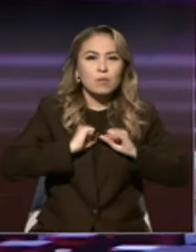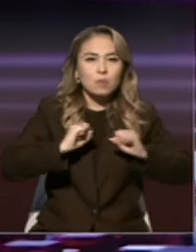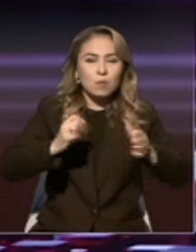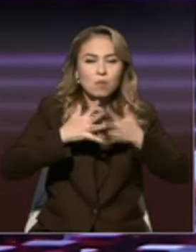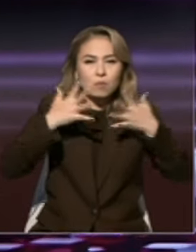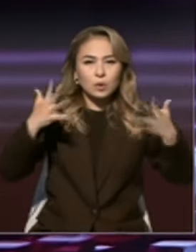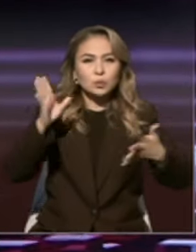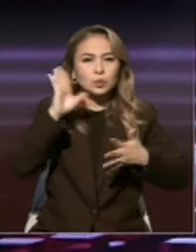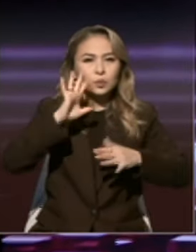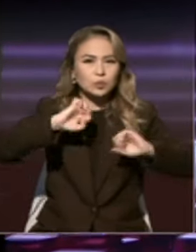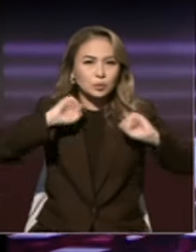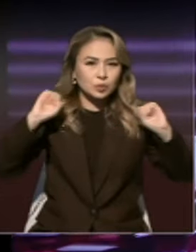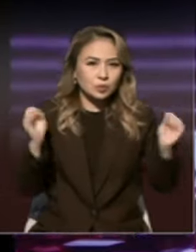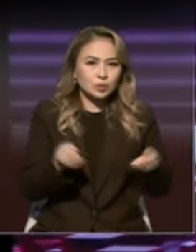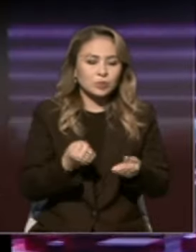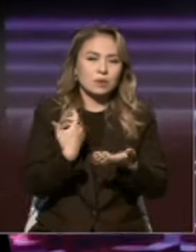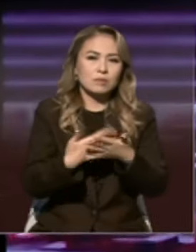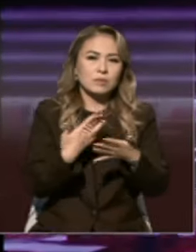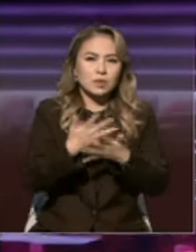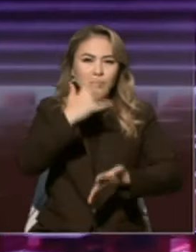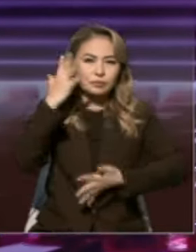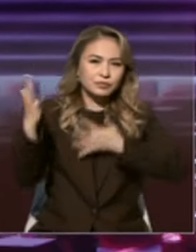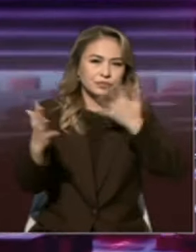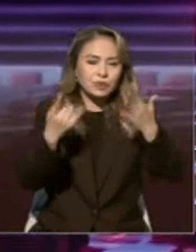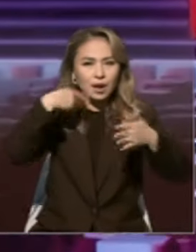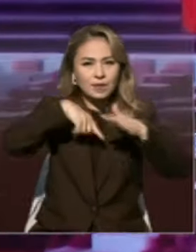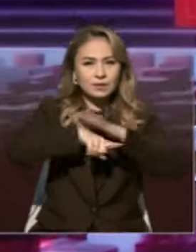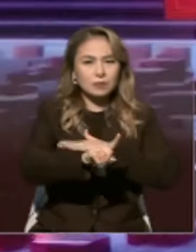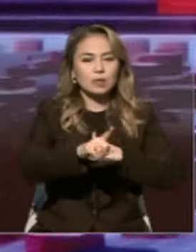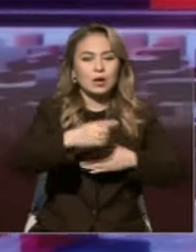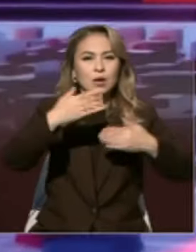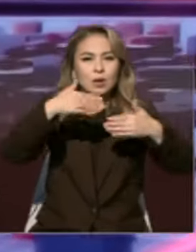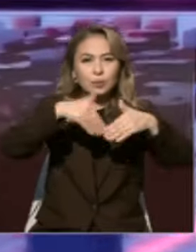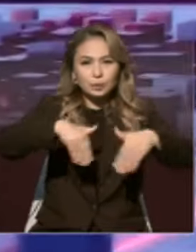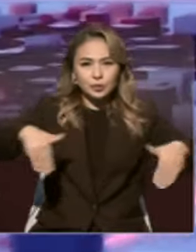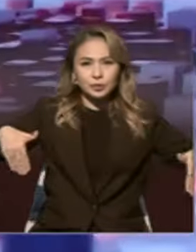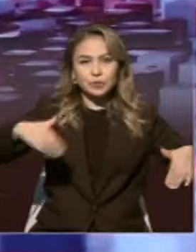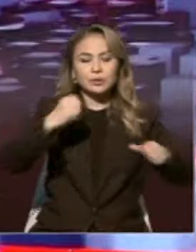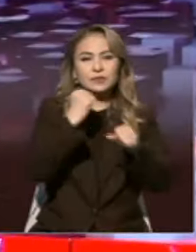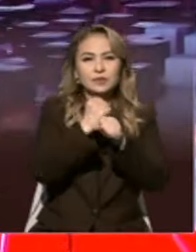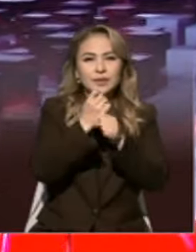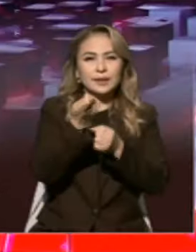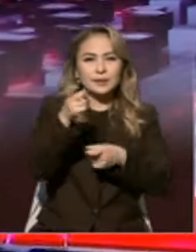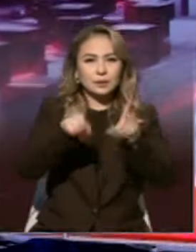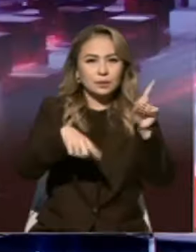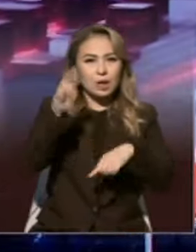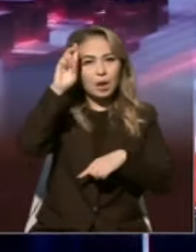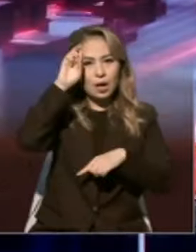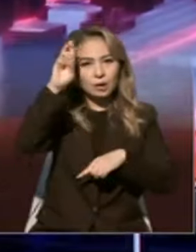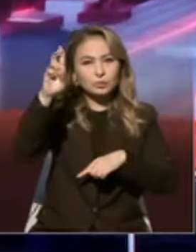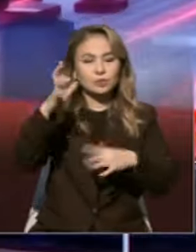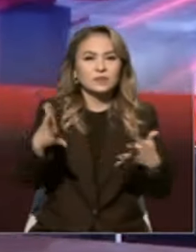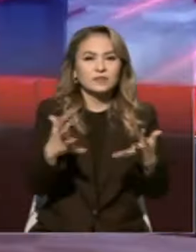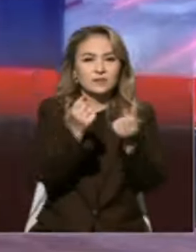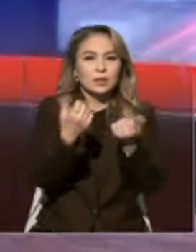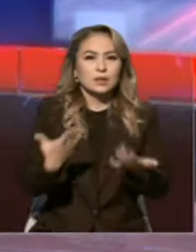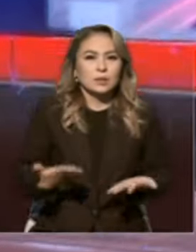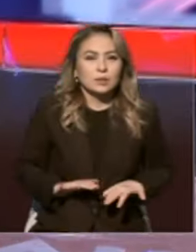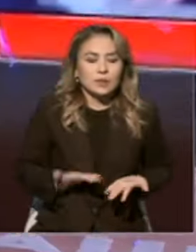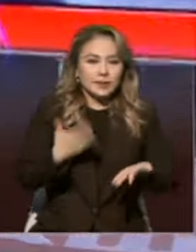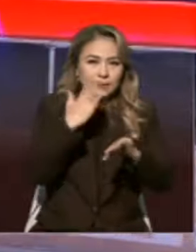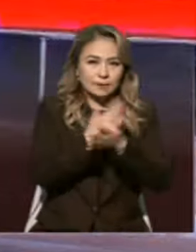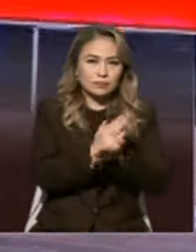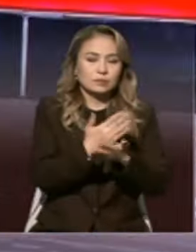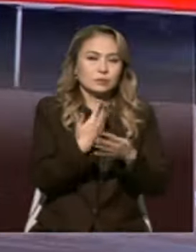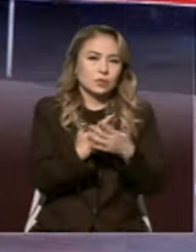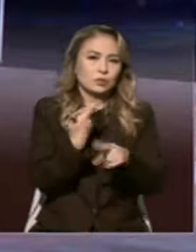осындай суық суда, осындай желдің астында сол бөгеттерді қойып, кейбір елді мекендерді аман алып қалып жату, мен